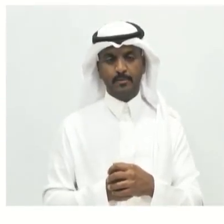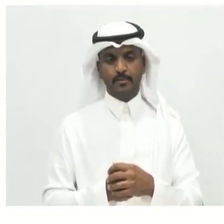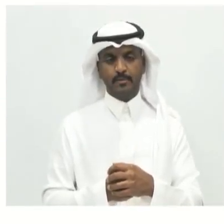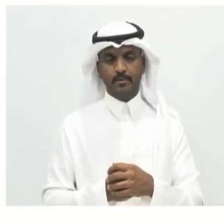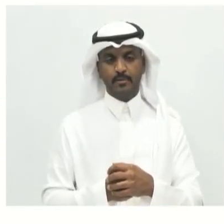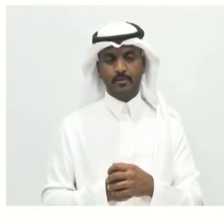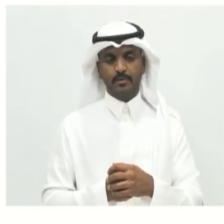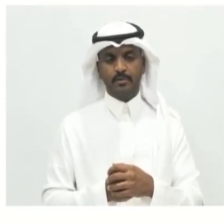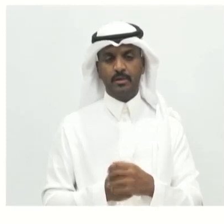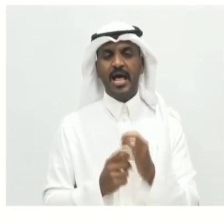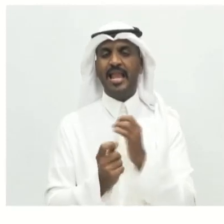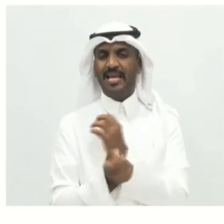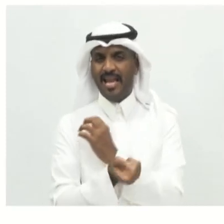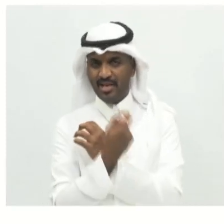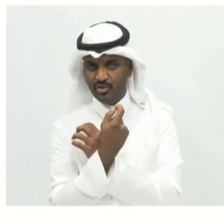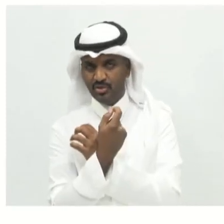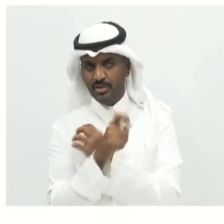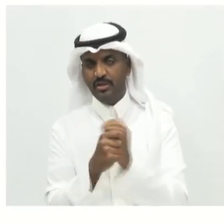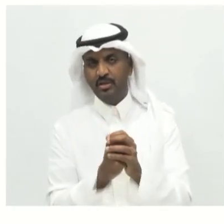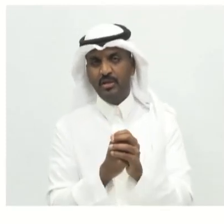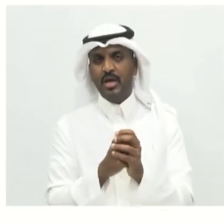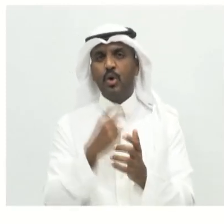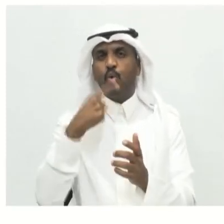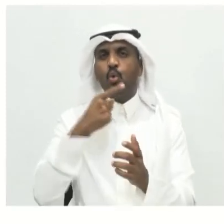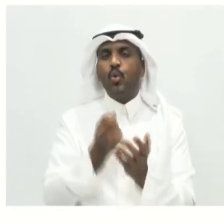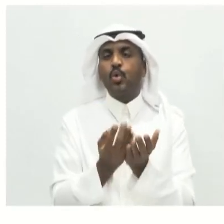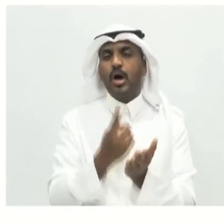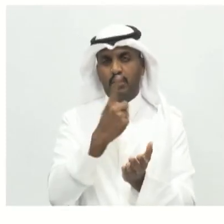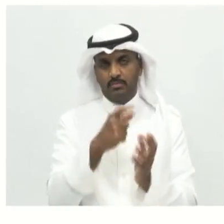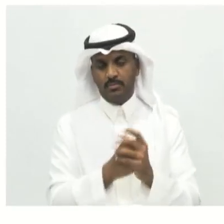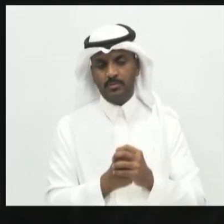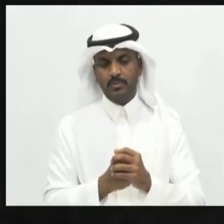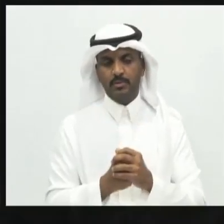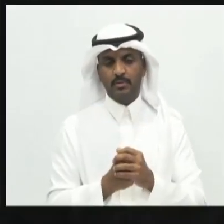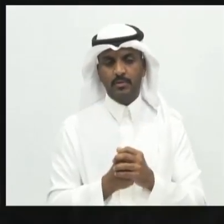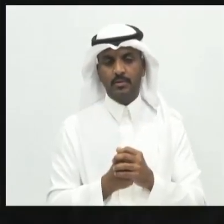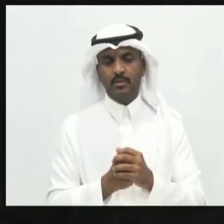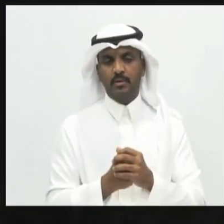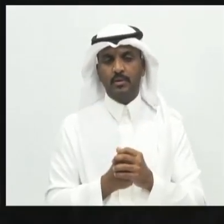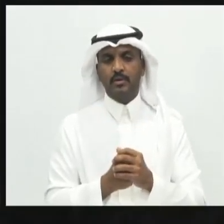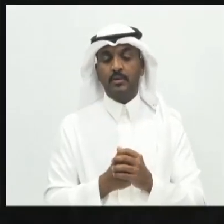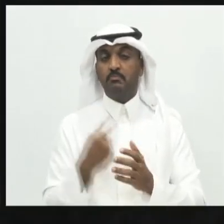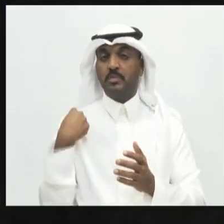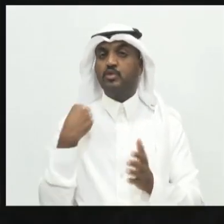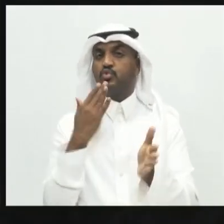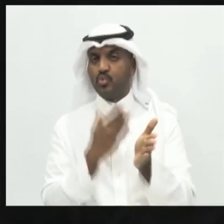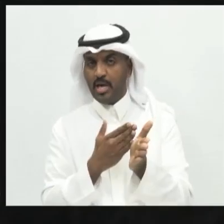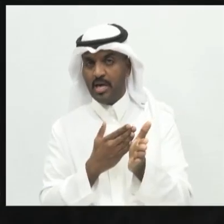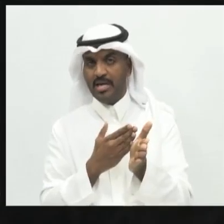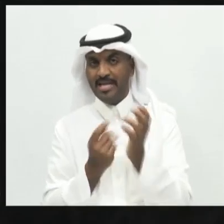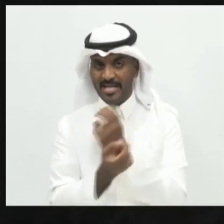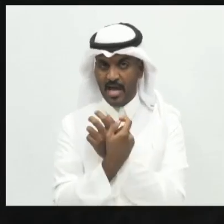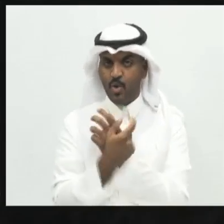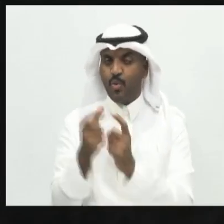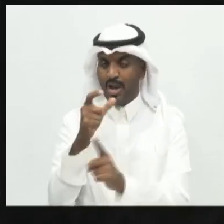وسلم العلاج بالرقيه الشرعيه تعلمون ابنائي وبناتي انه من السنه ان يتداوى